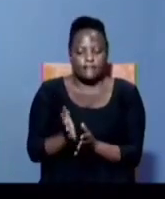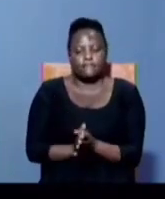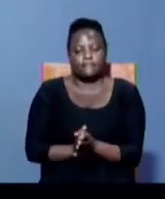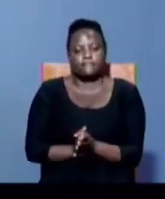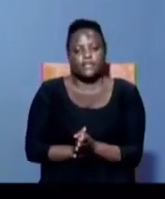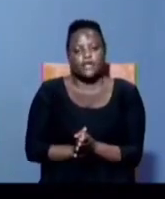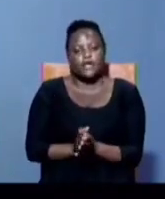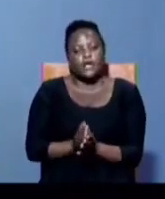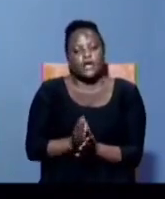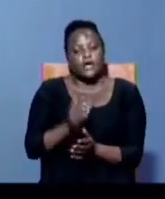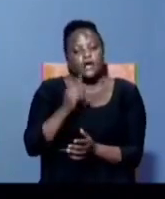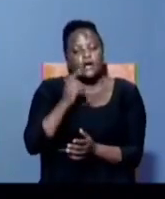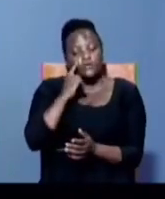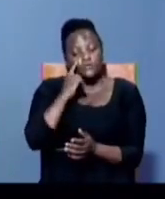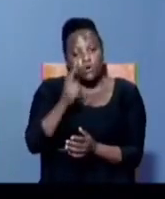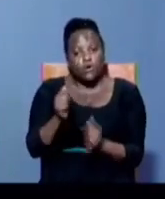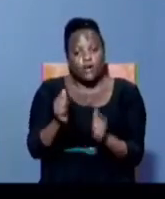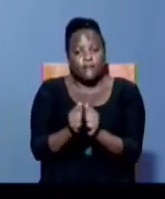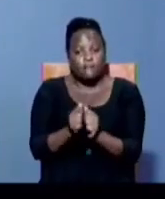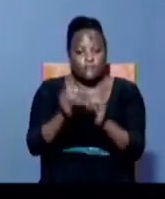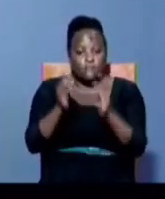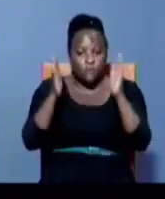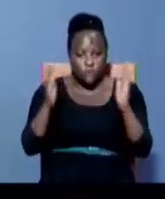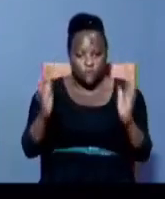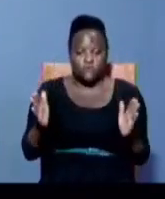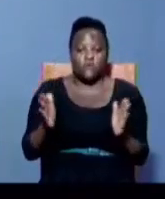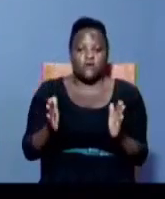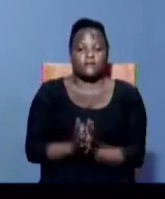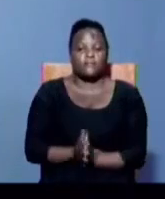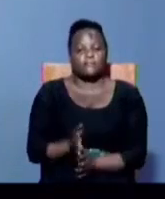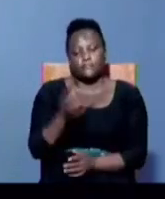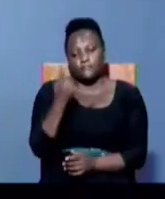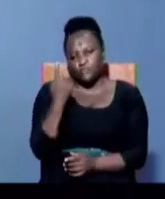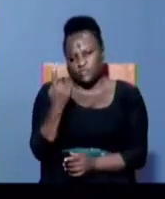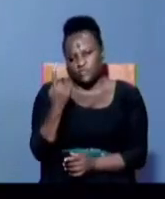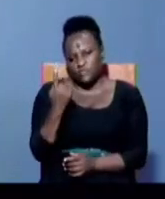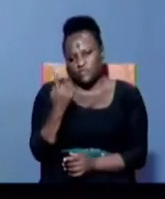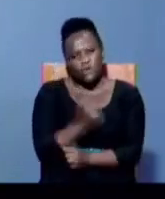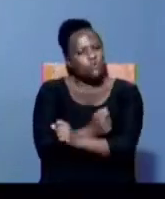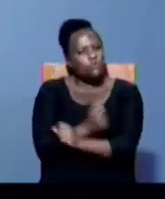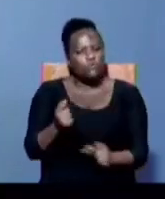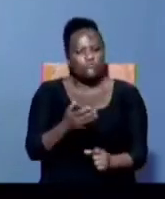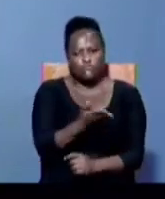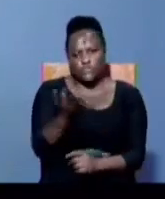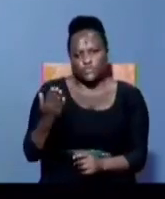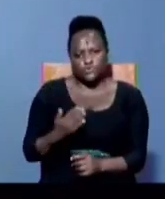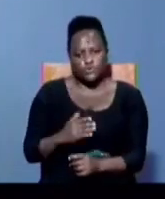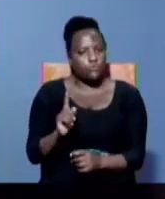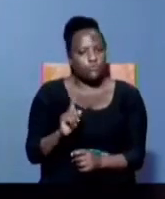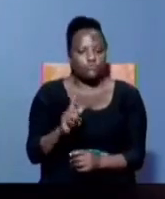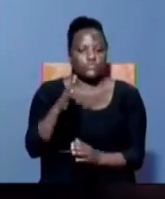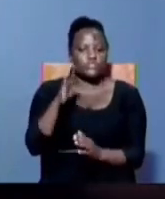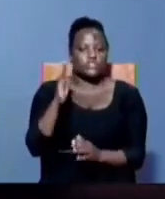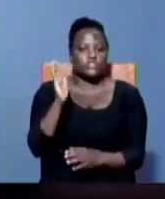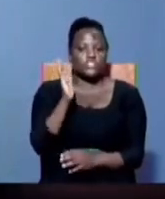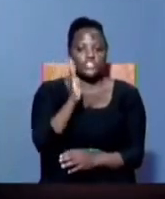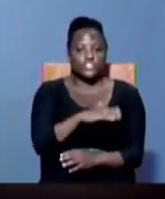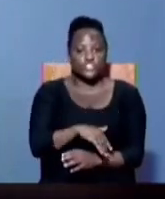Tukaona mambo makubwa yafuatayo. Moja, wokovu wetu haukuishia Kalvari,